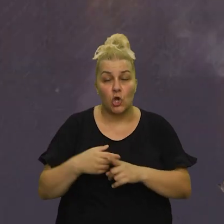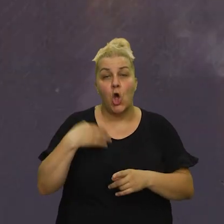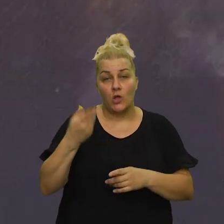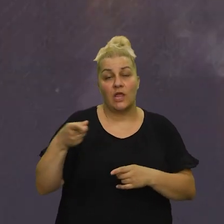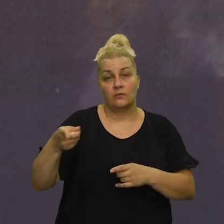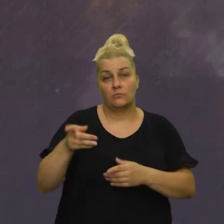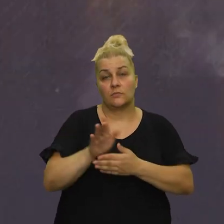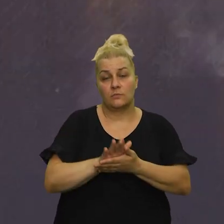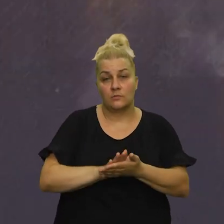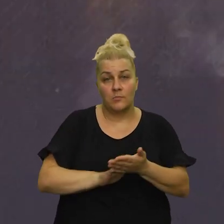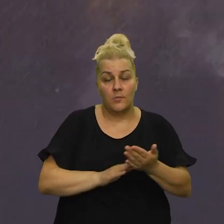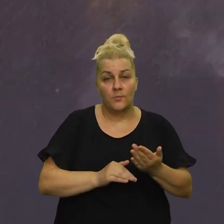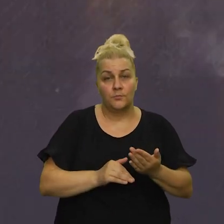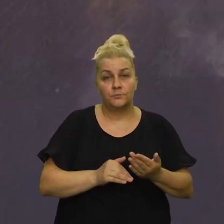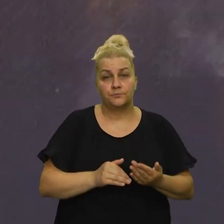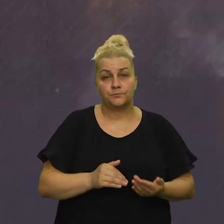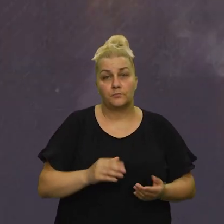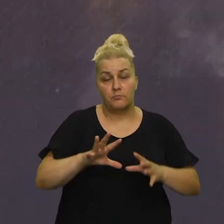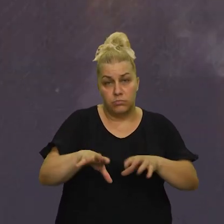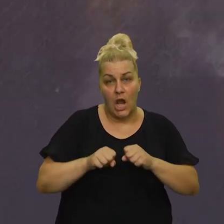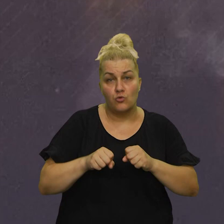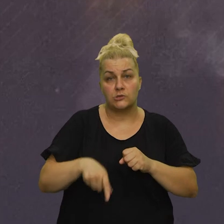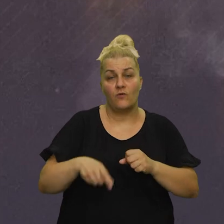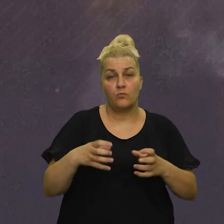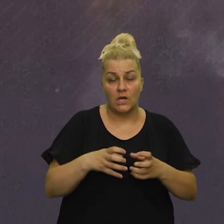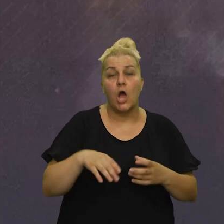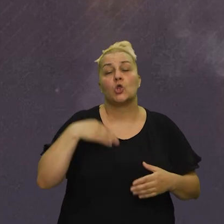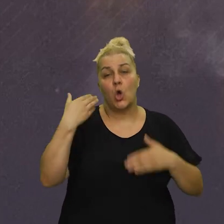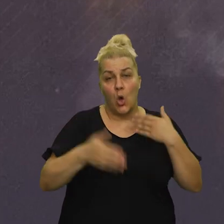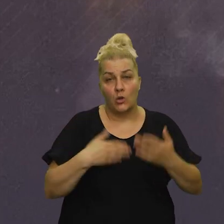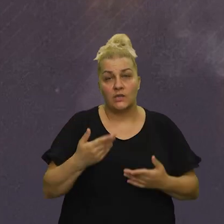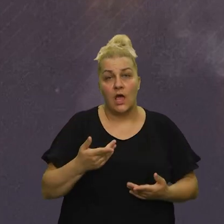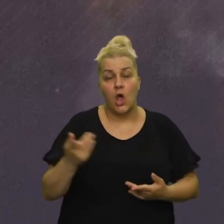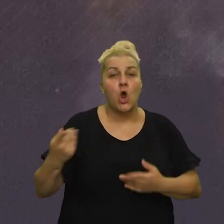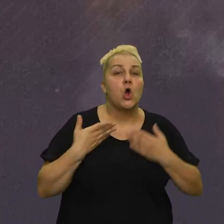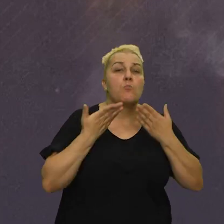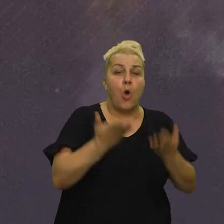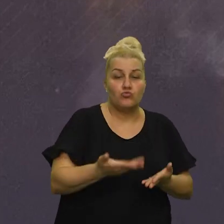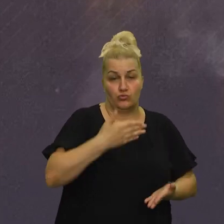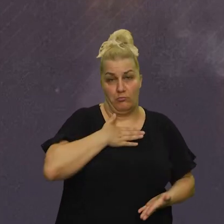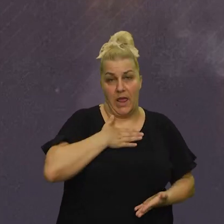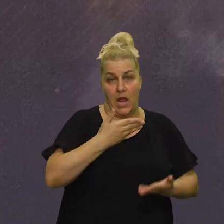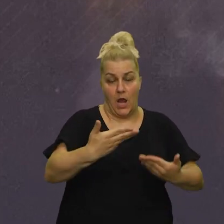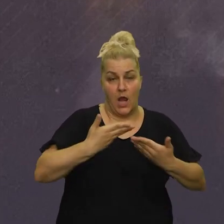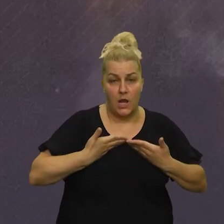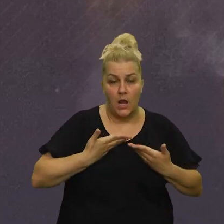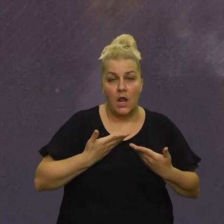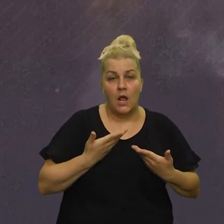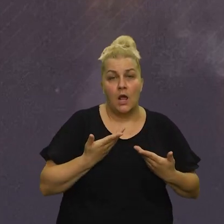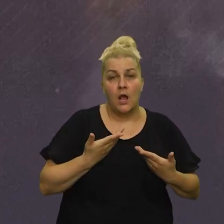onda je Damir Krstičević preuzeo brigadu i onda je nudio meni